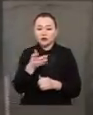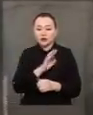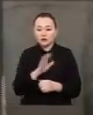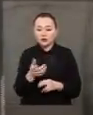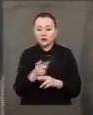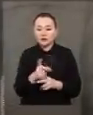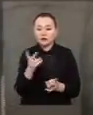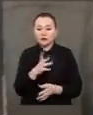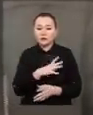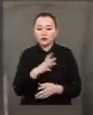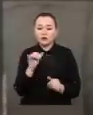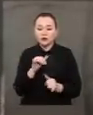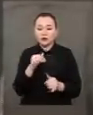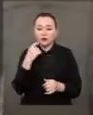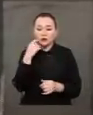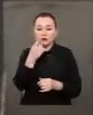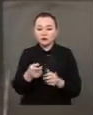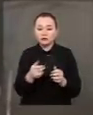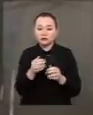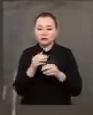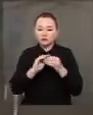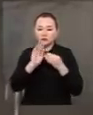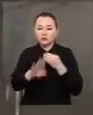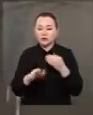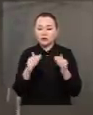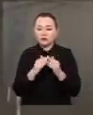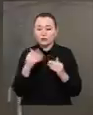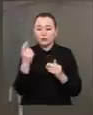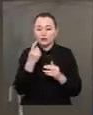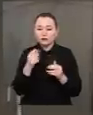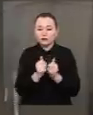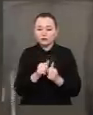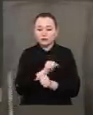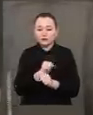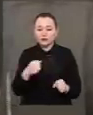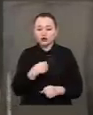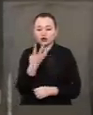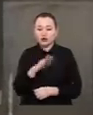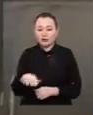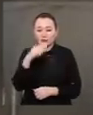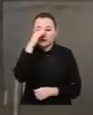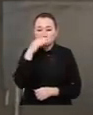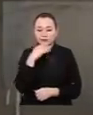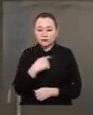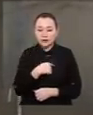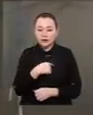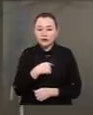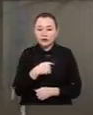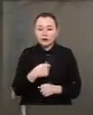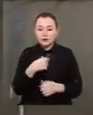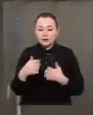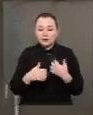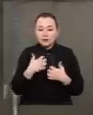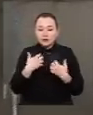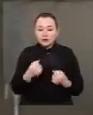это было куда-то подальше от жилых домов. Я, допустим, отцом четырех детей являюсь, и меня